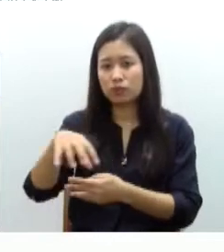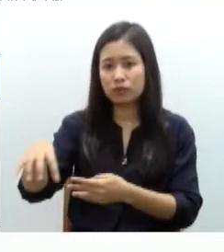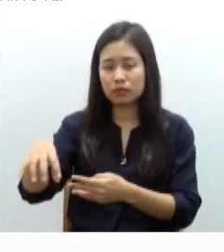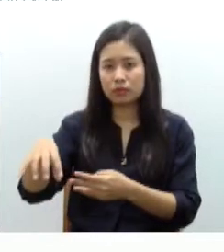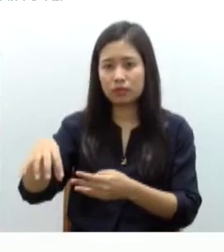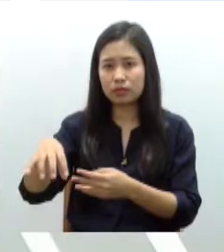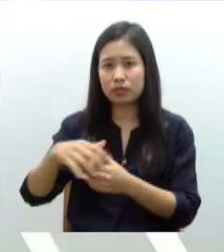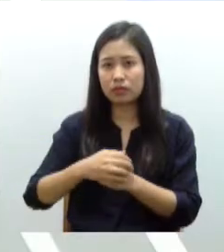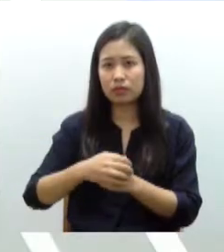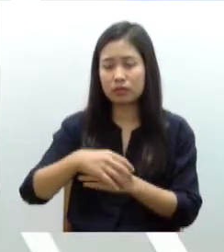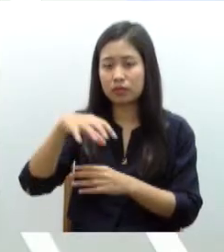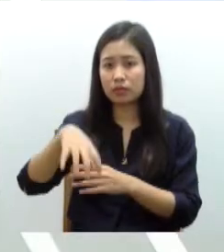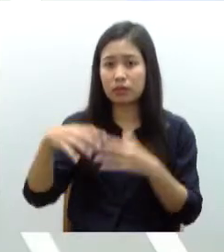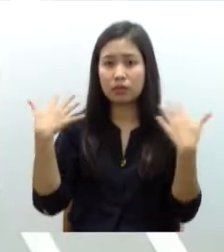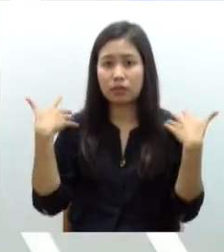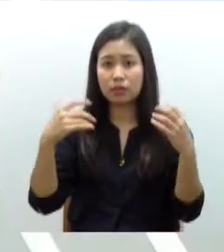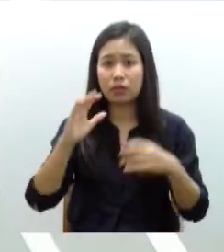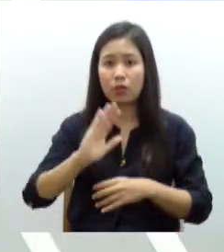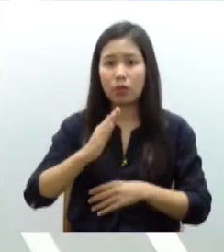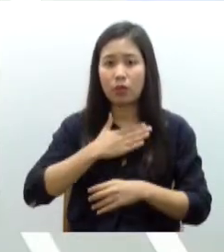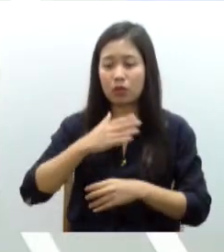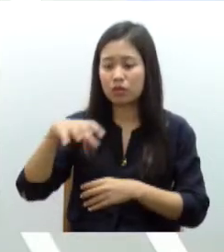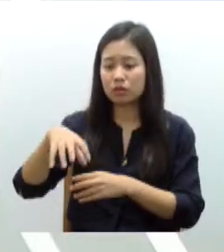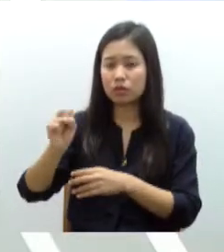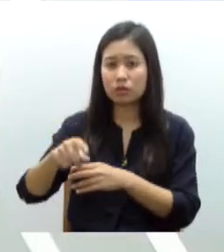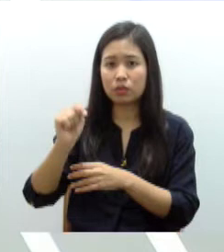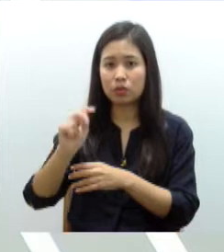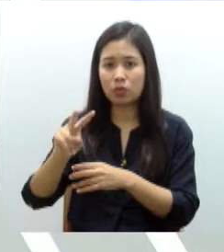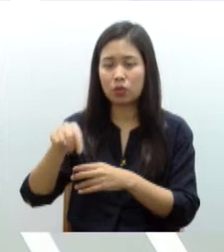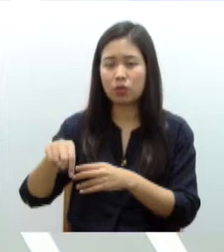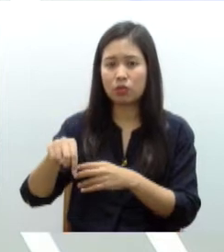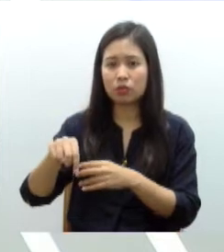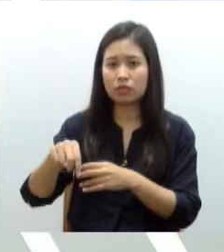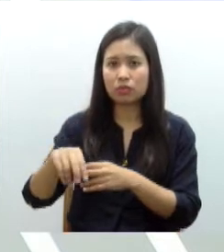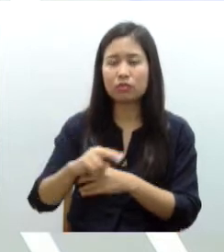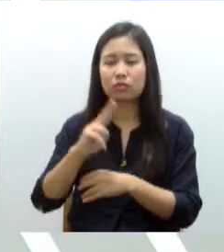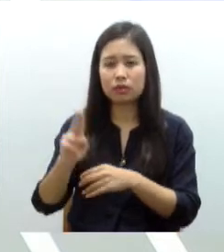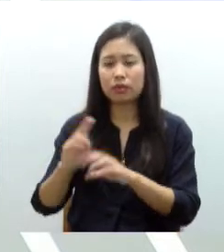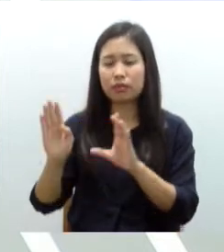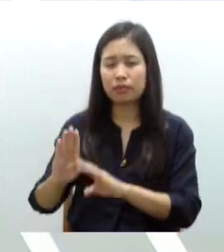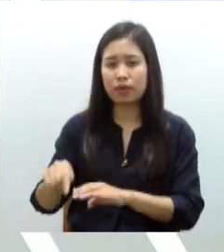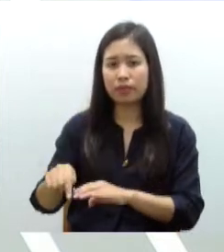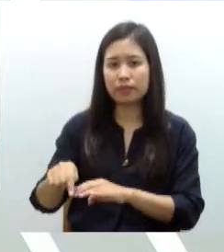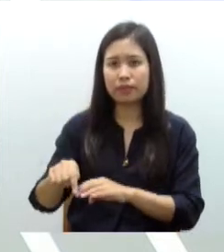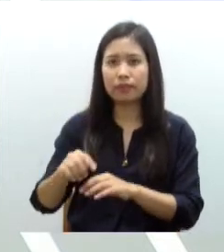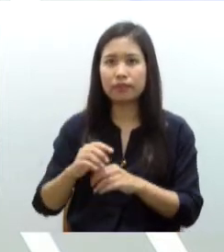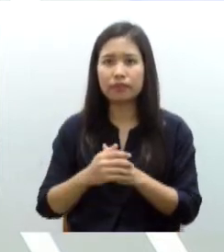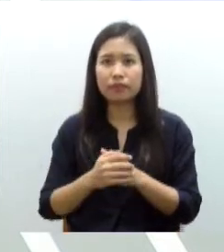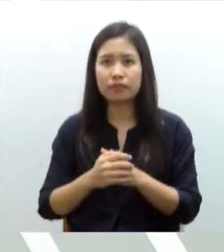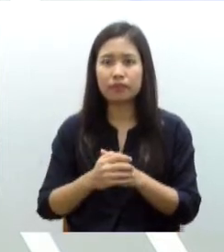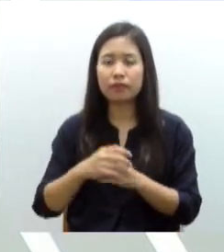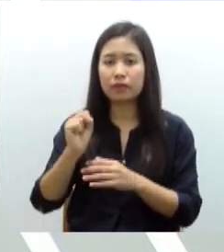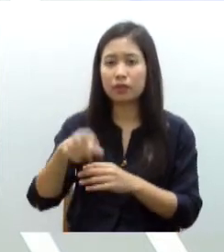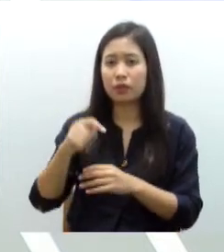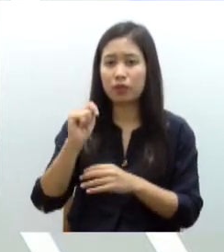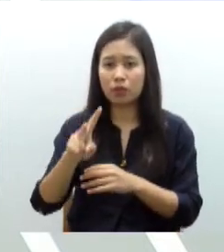วยงานของรัฐอย่างเช่นของเราเนี่ยใช้สำนักงานคณะกรรมการการศึกษาขึ้นพื้นฐานเป็นโหนดนะครับและภาพเฉลี่ยของสปทเนี่ย